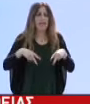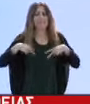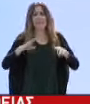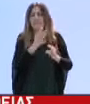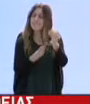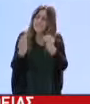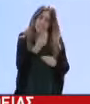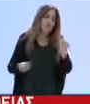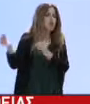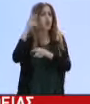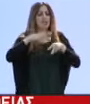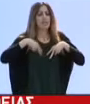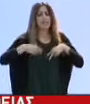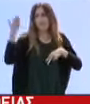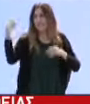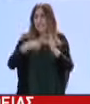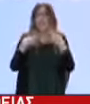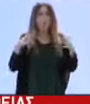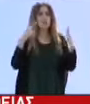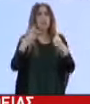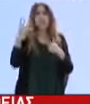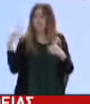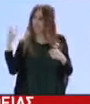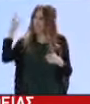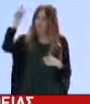τόπος από τη μεταπολίτευση και μετά.